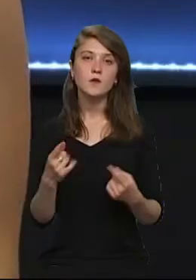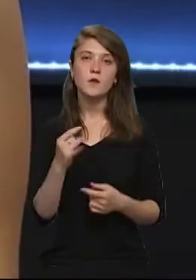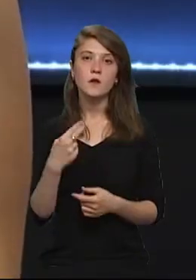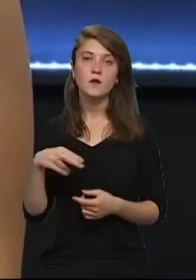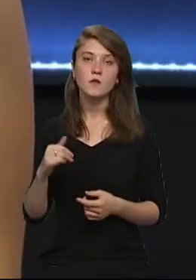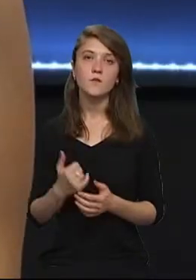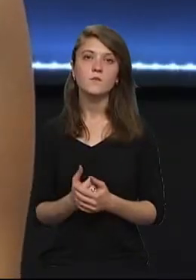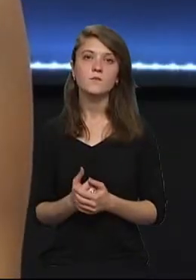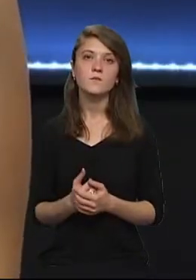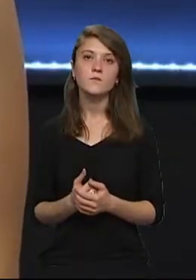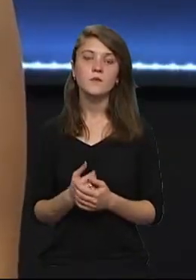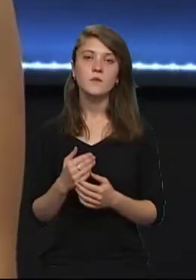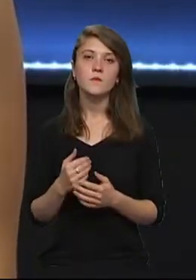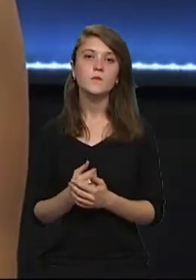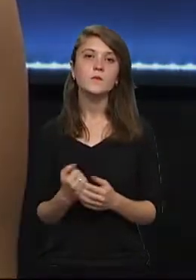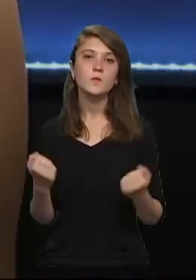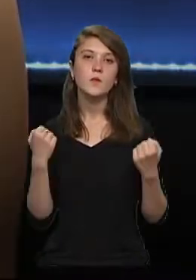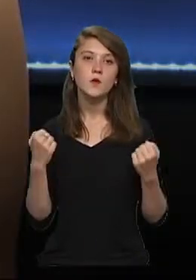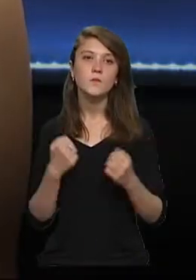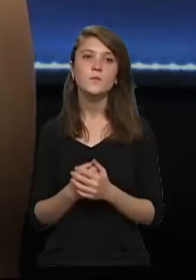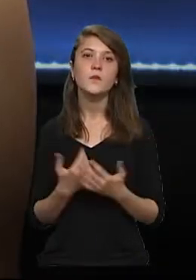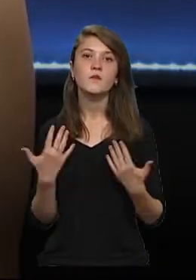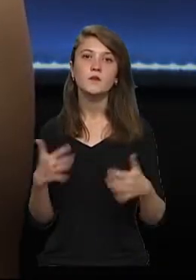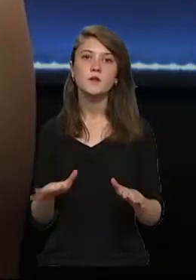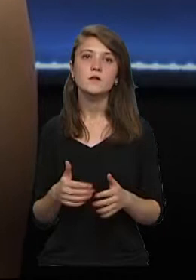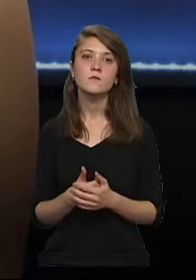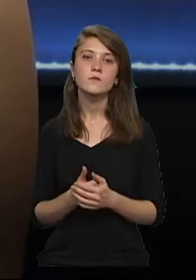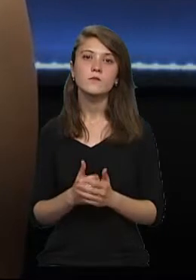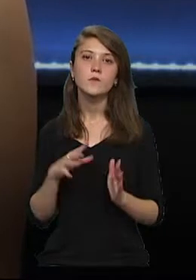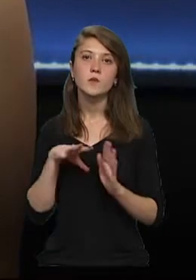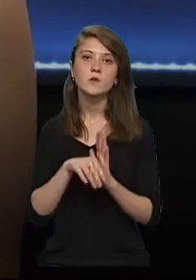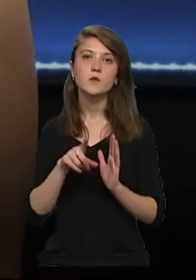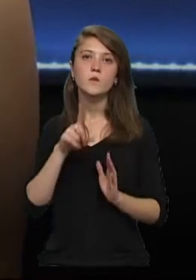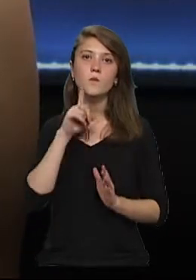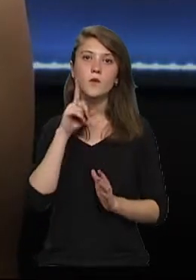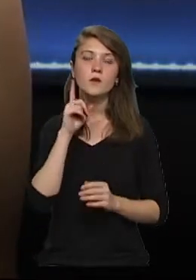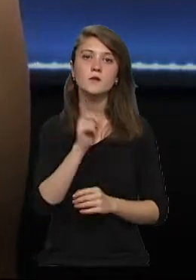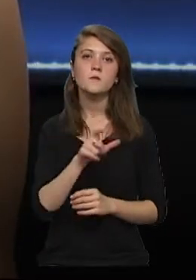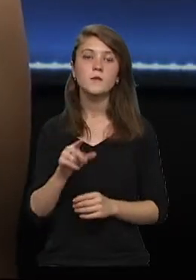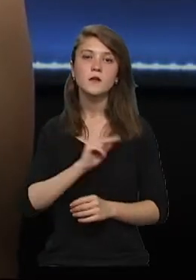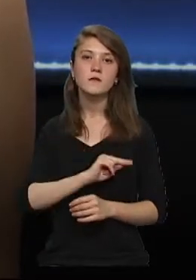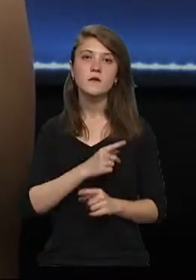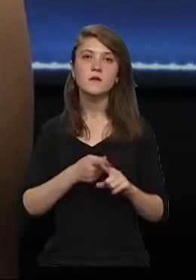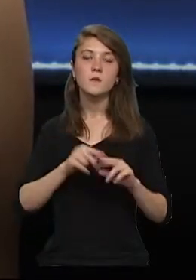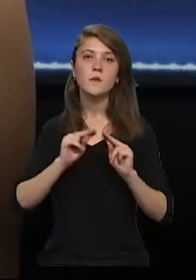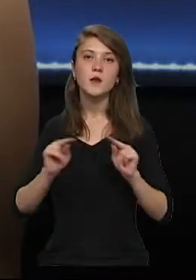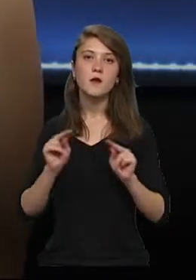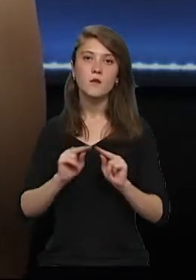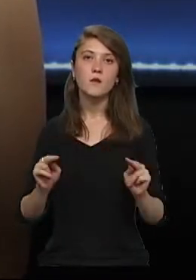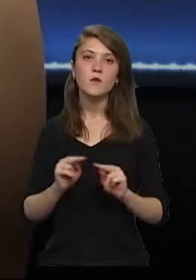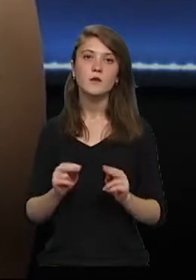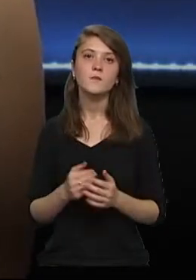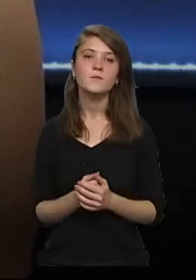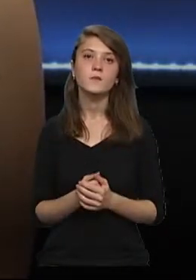при відділі освіти, молоді та спорту і вже залучили туди багато молодіжних працівників, це і педагоги, і